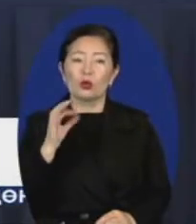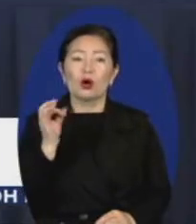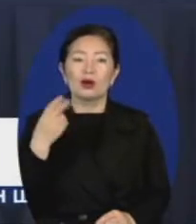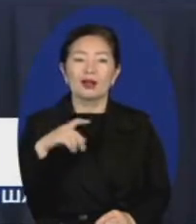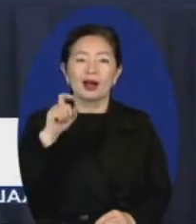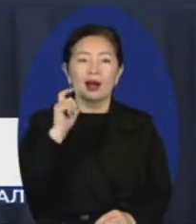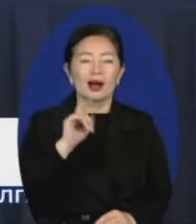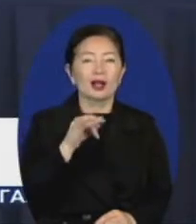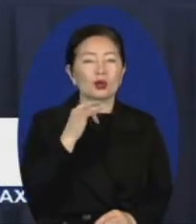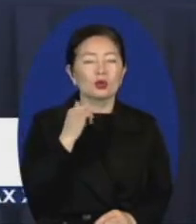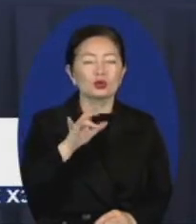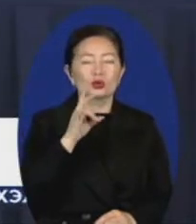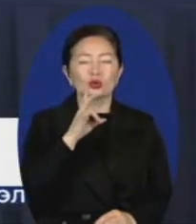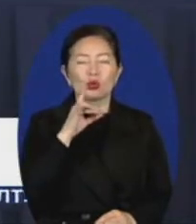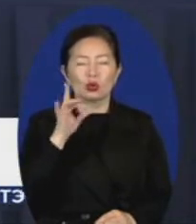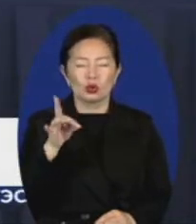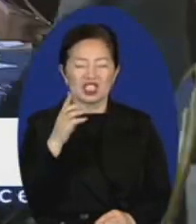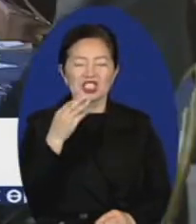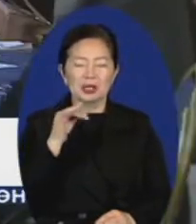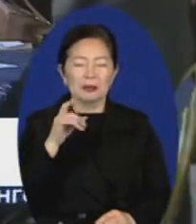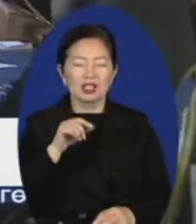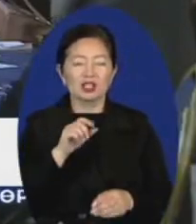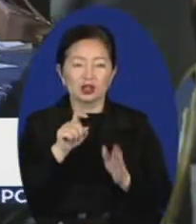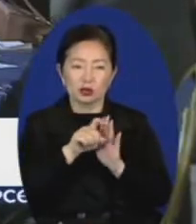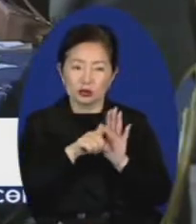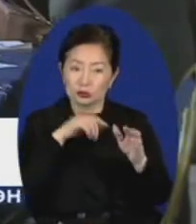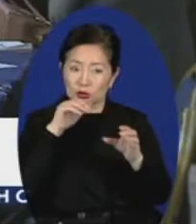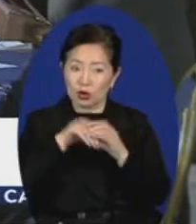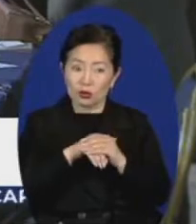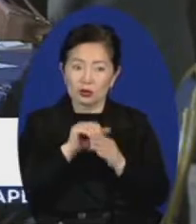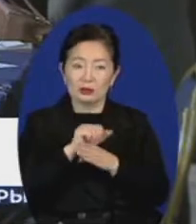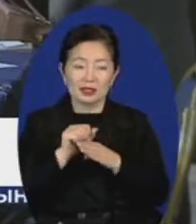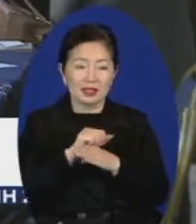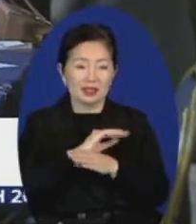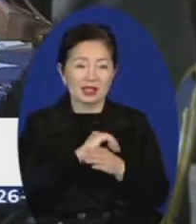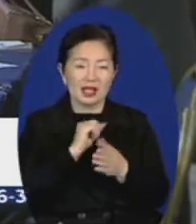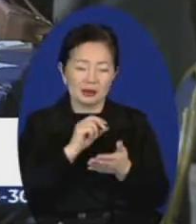нуурыг шин мандлын хөтөлбөрт бүртгүүлэхээр бэлтгэл ажиллагаа хангаж байгаа юм байна.